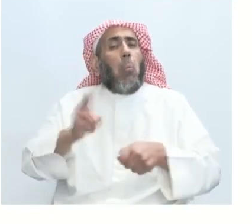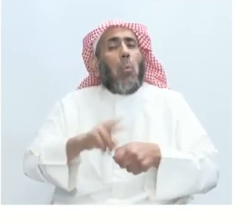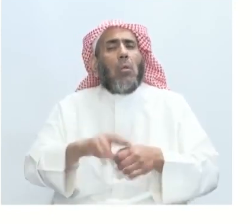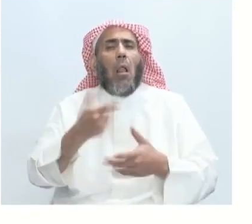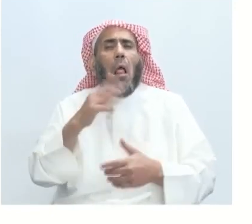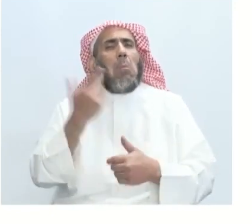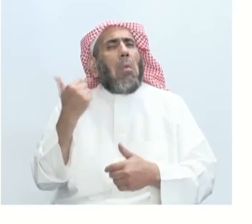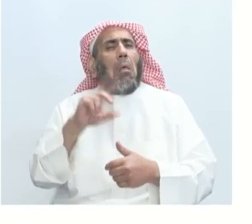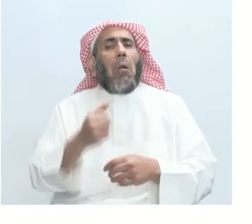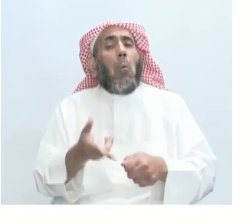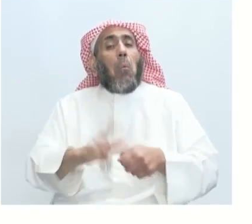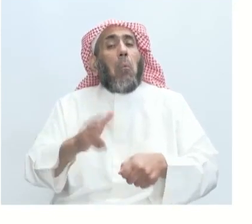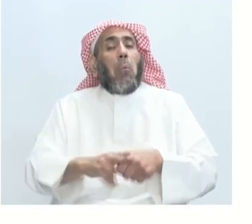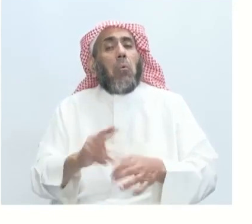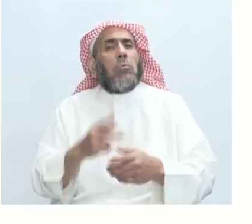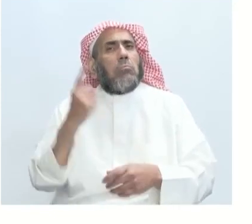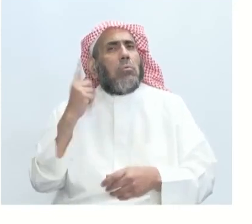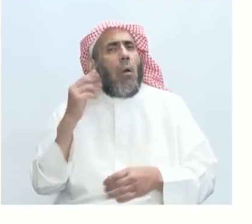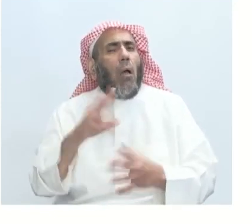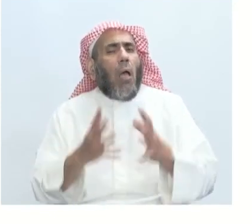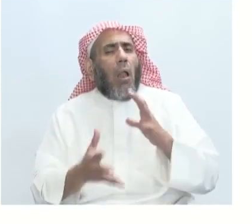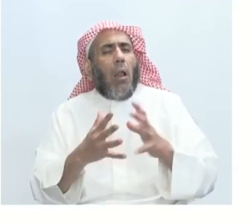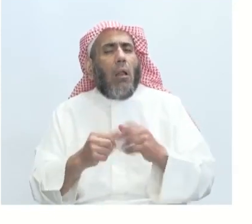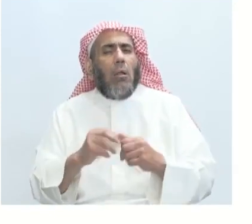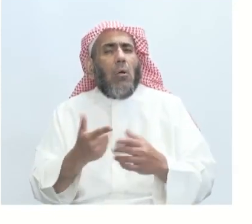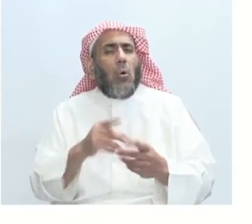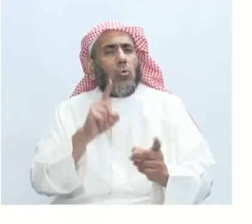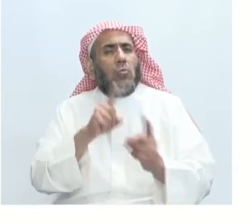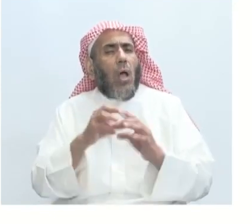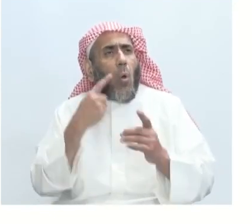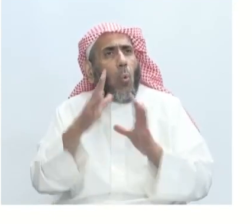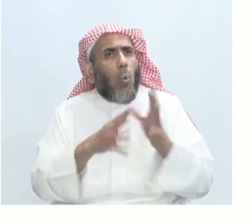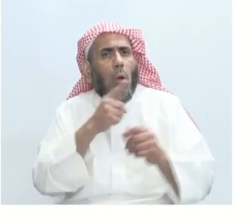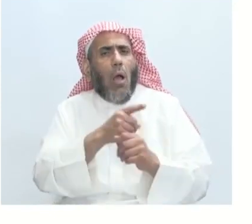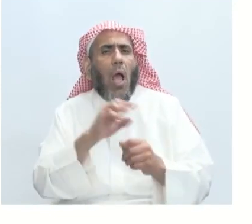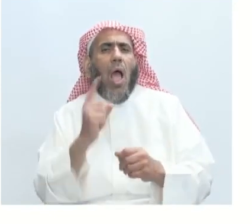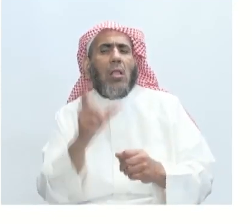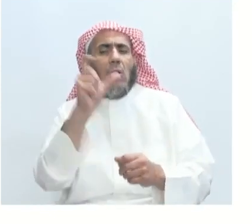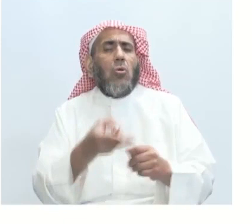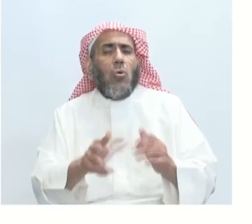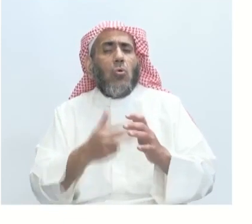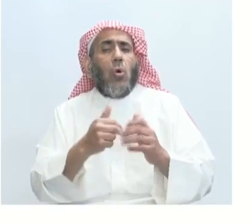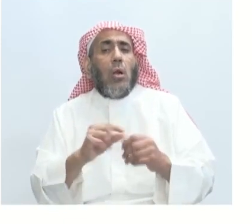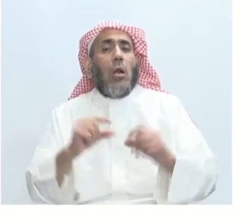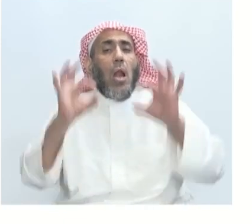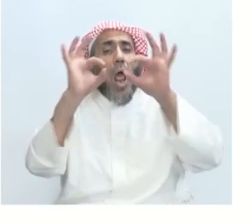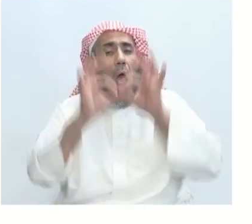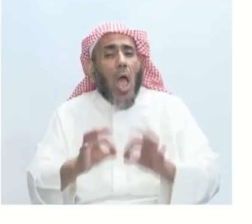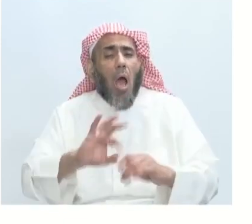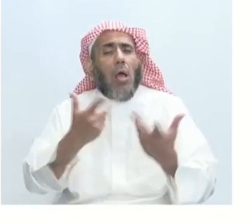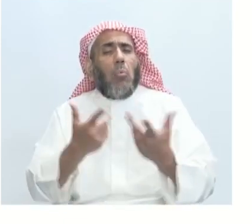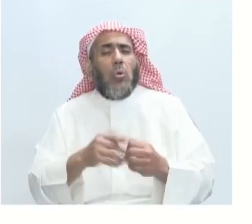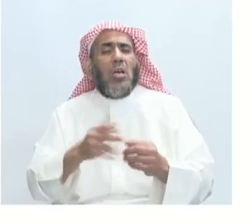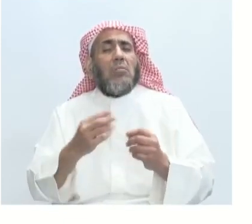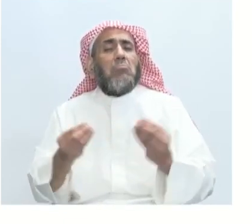انه لم يقراها فتجده او تسمعه احيانا وقد تصادفوا ذلك اح يكرر الايه اكثر من